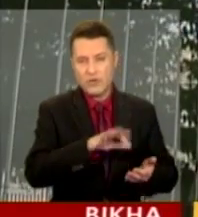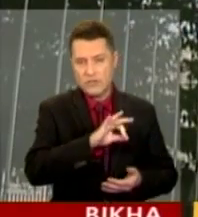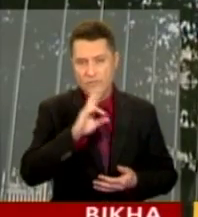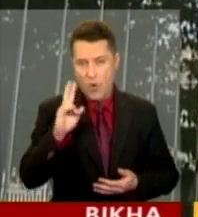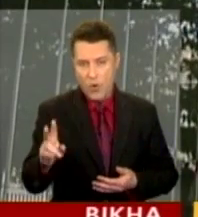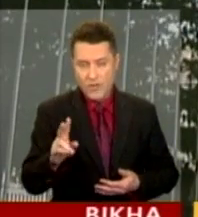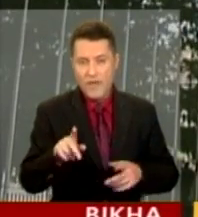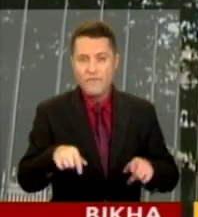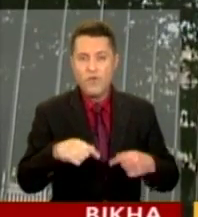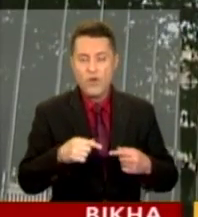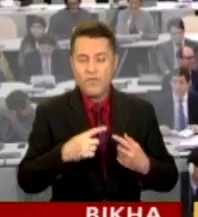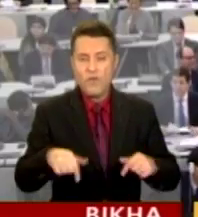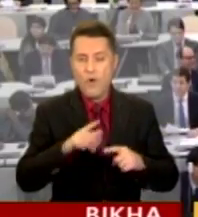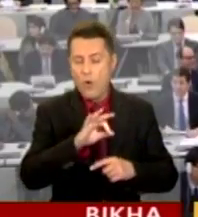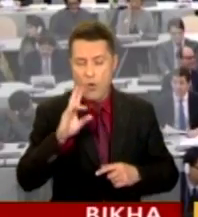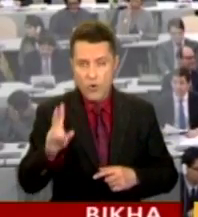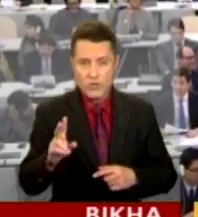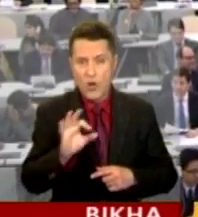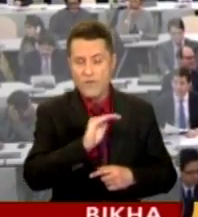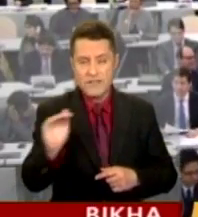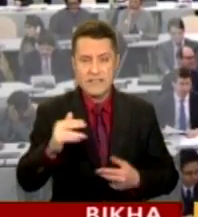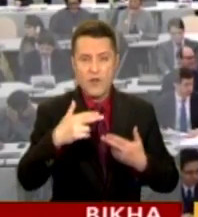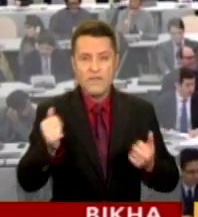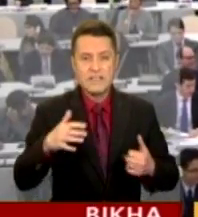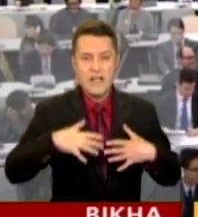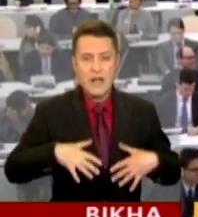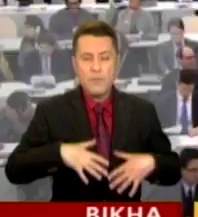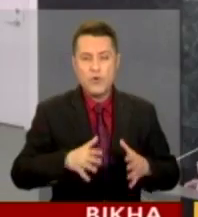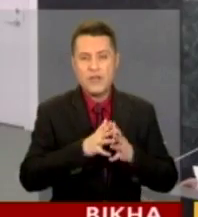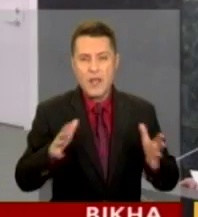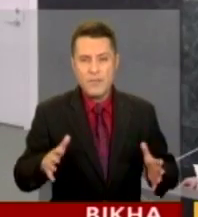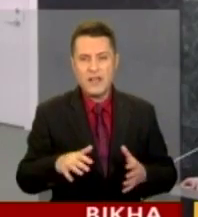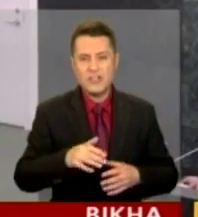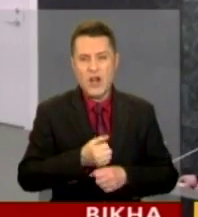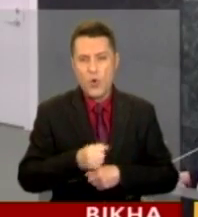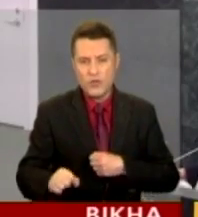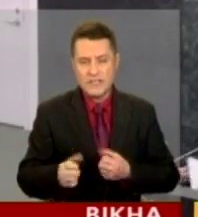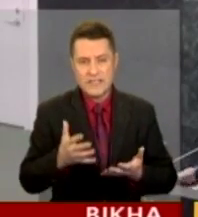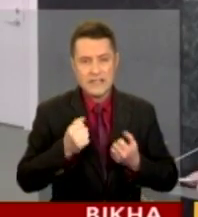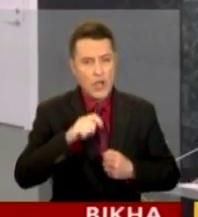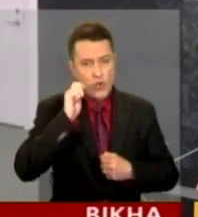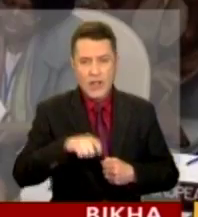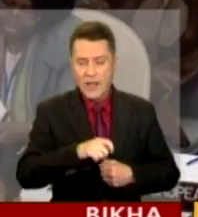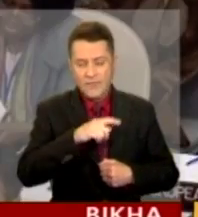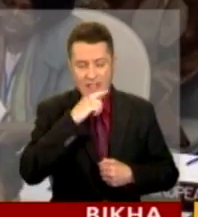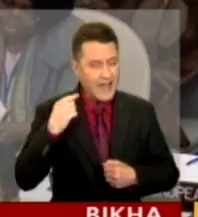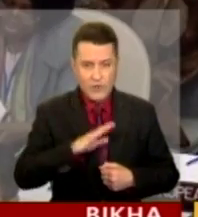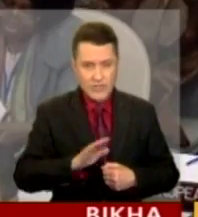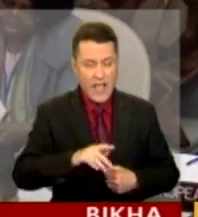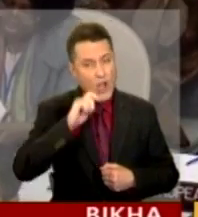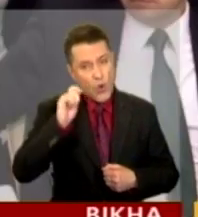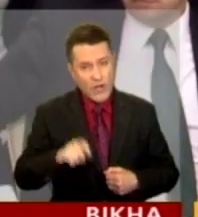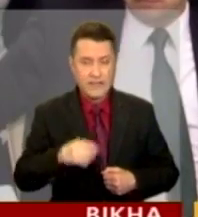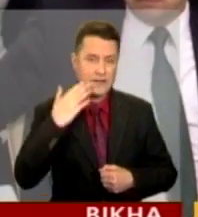часом в Організації Об'єднаних Націй офіційно визнали, в Криму найбільших утисків зазнають не росіяни, а українці і татари. З